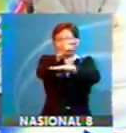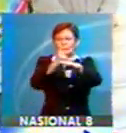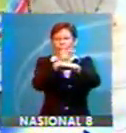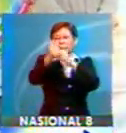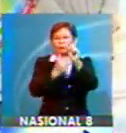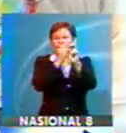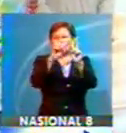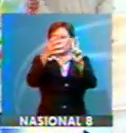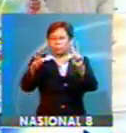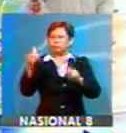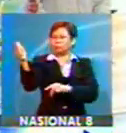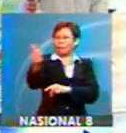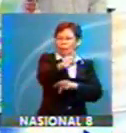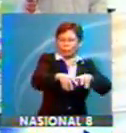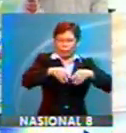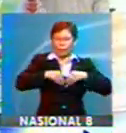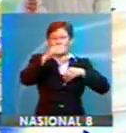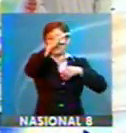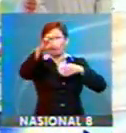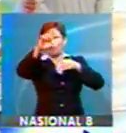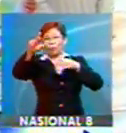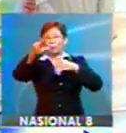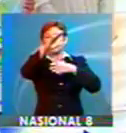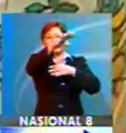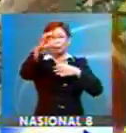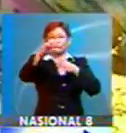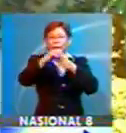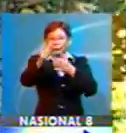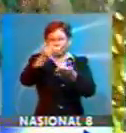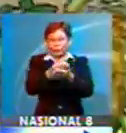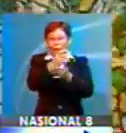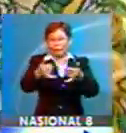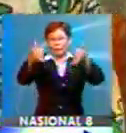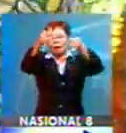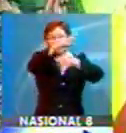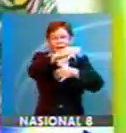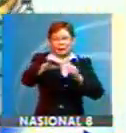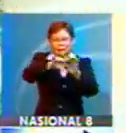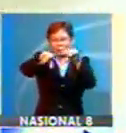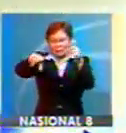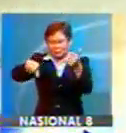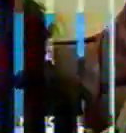2014. Masing-masing menerima RM500 piala dan sijil.